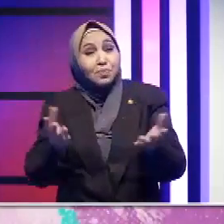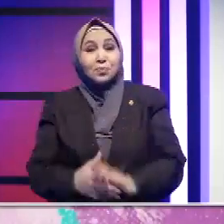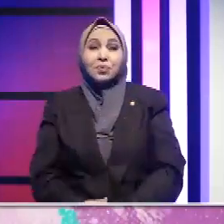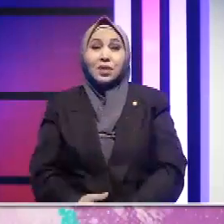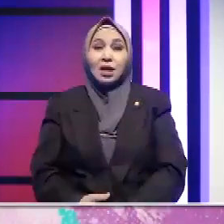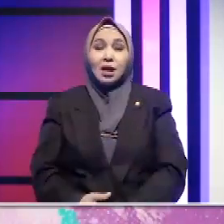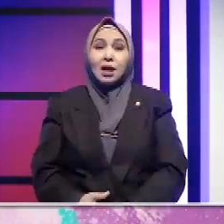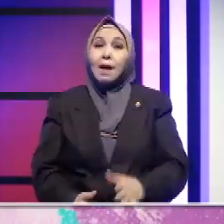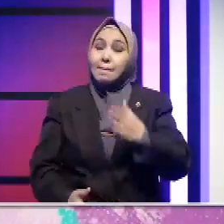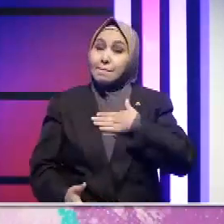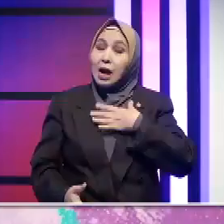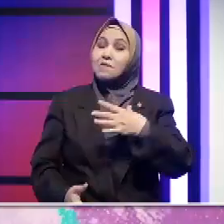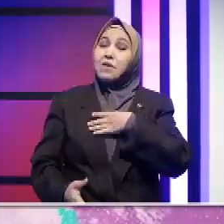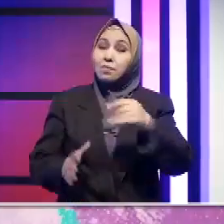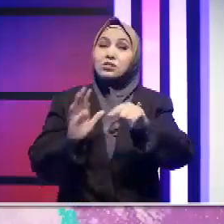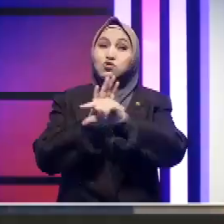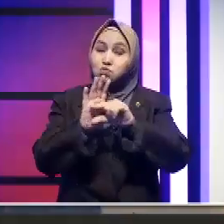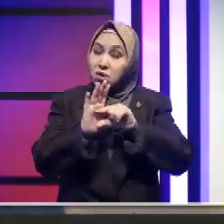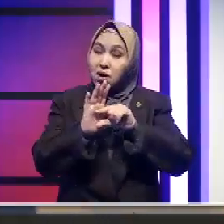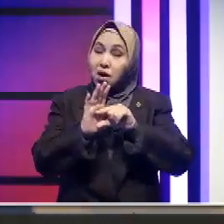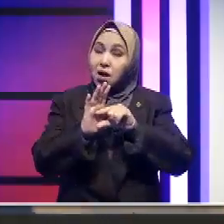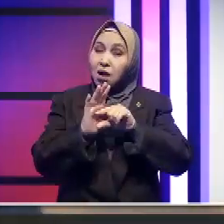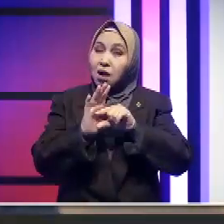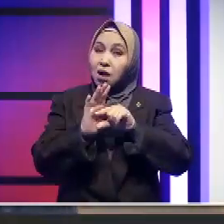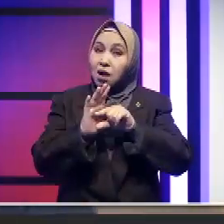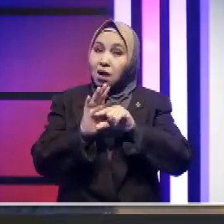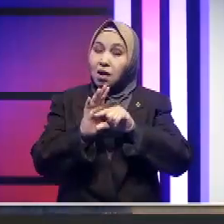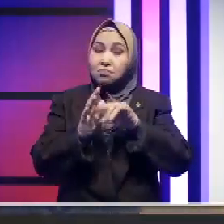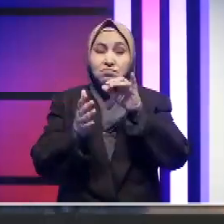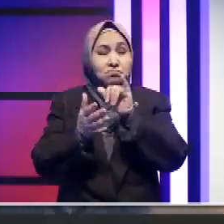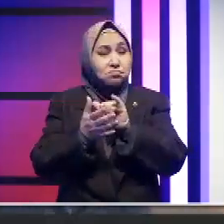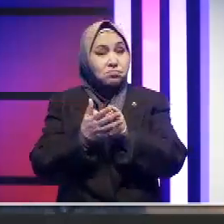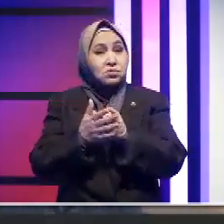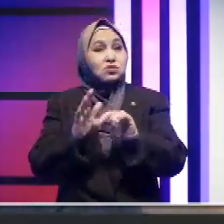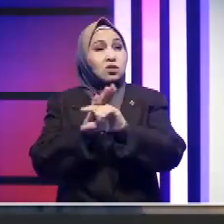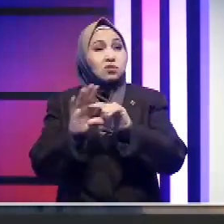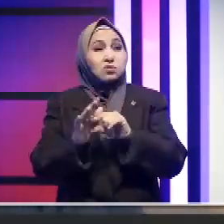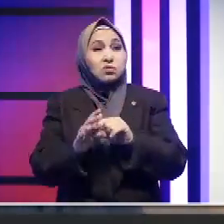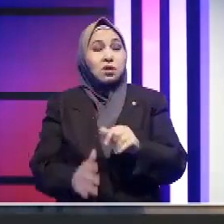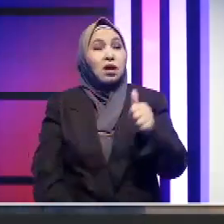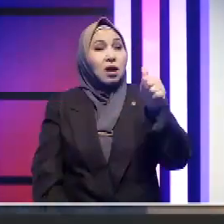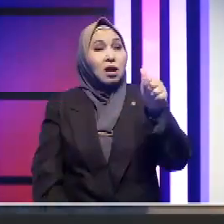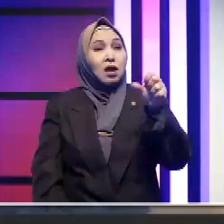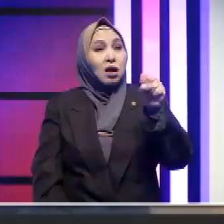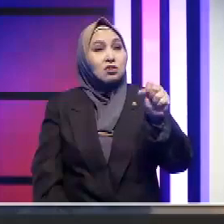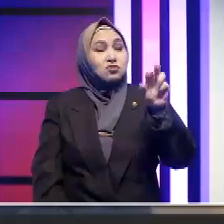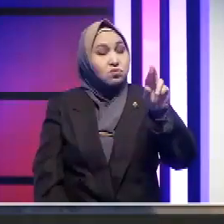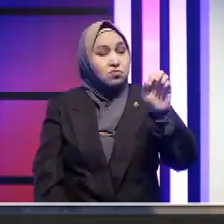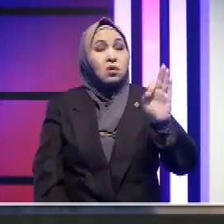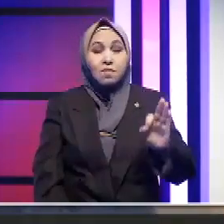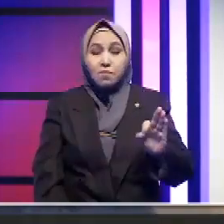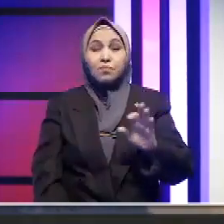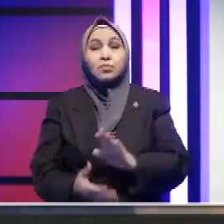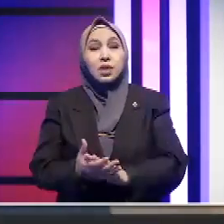Halo Amai cyber sudah-sudah jangan ada yang suka itu surat Ashraf Ashraf hal